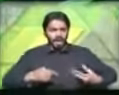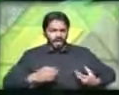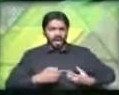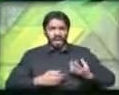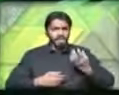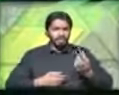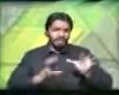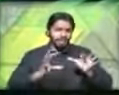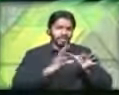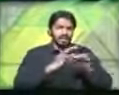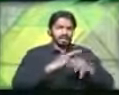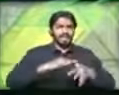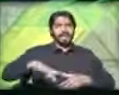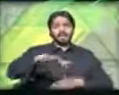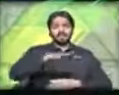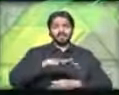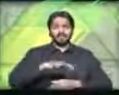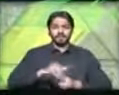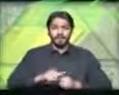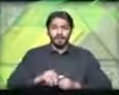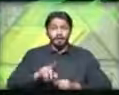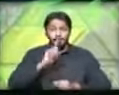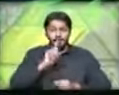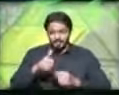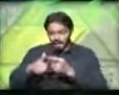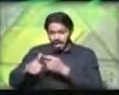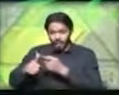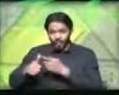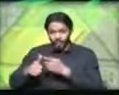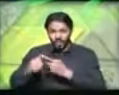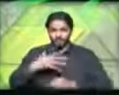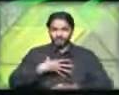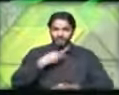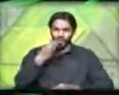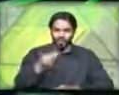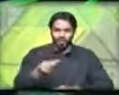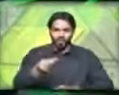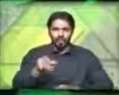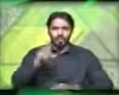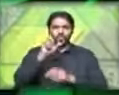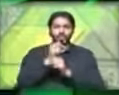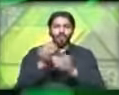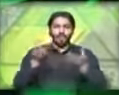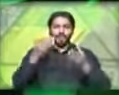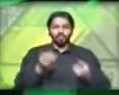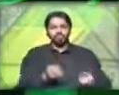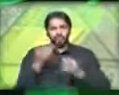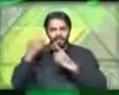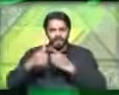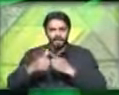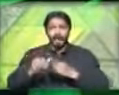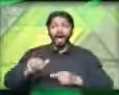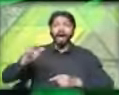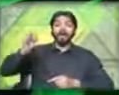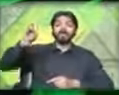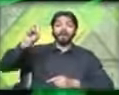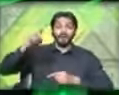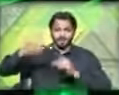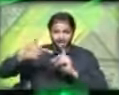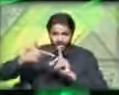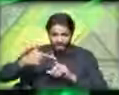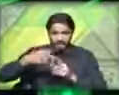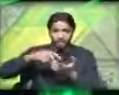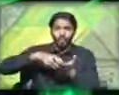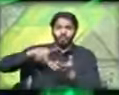آمين يا رب العالمين. وتجرد عن الهوى وآثر الآخرة على الحياة الدنيا، وطلب